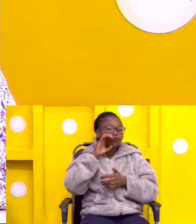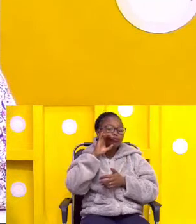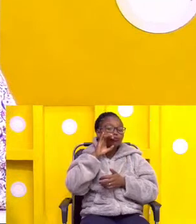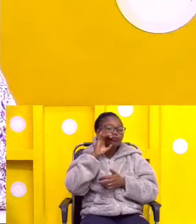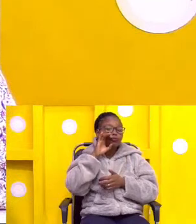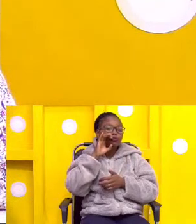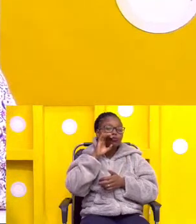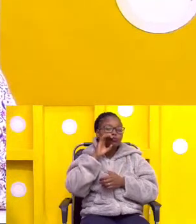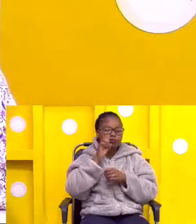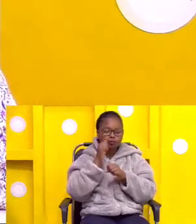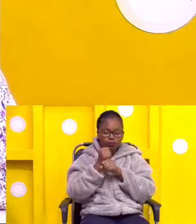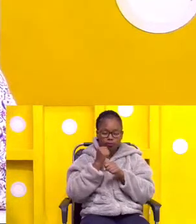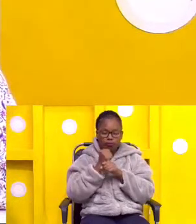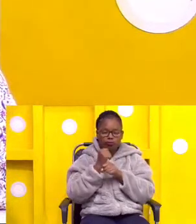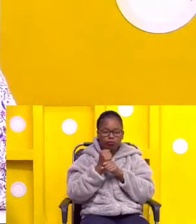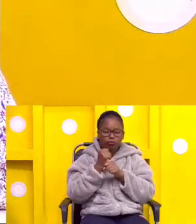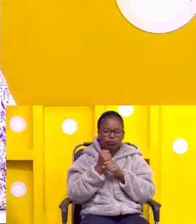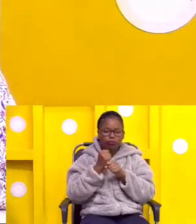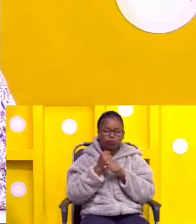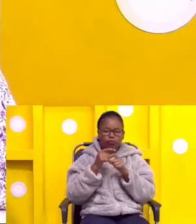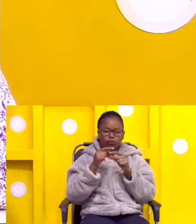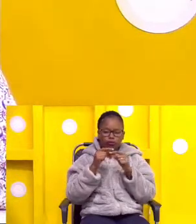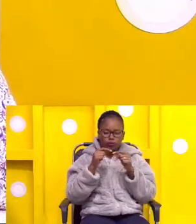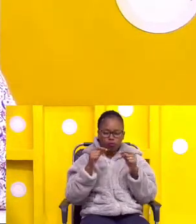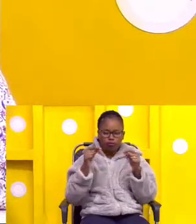Miakeyo yodhe daru tirevira kuima menye agagiuma.